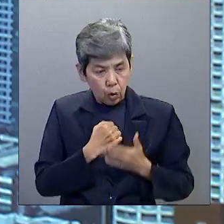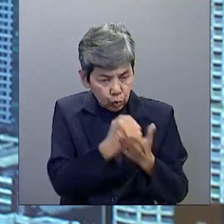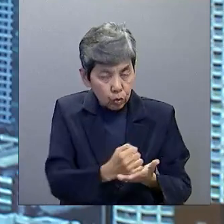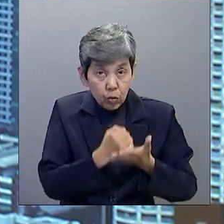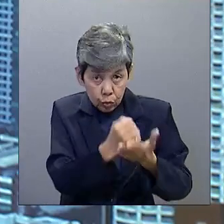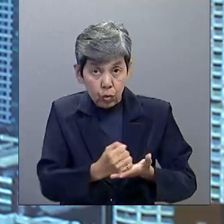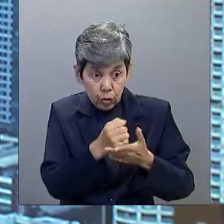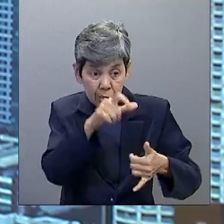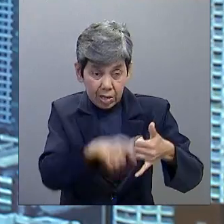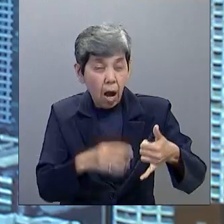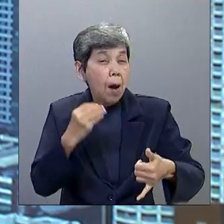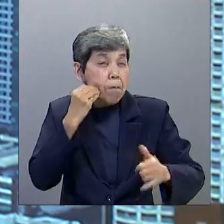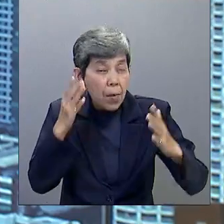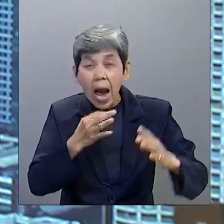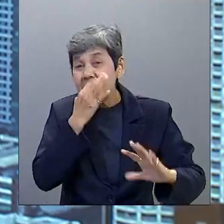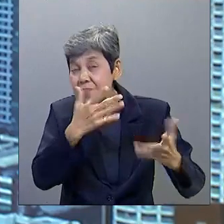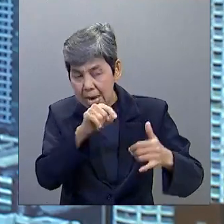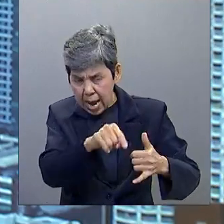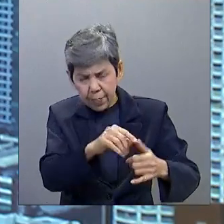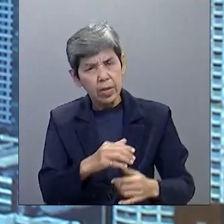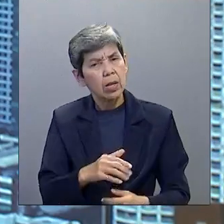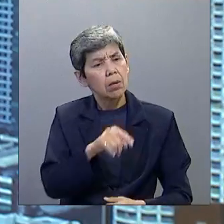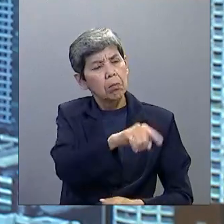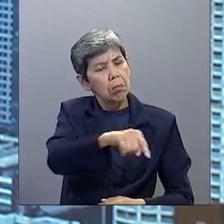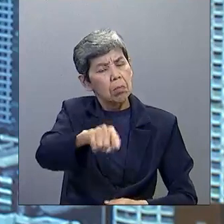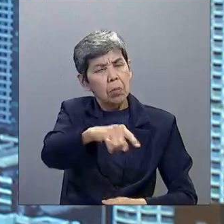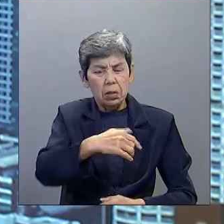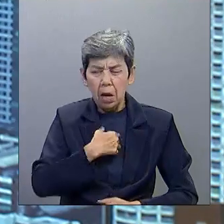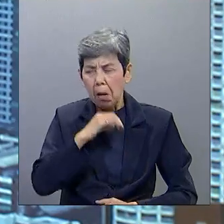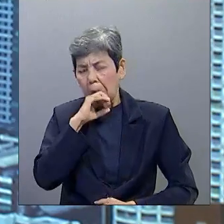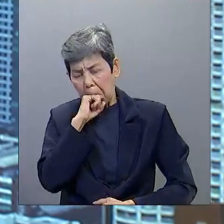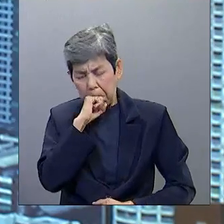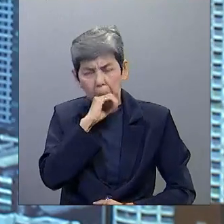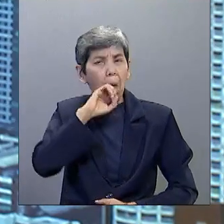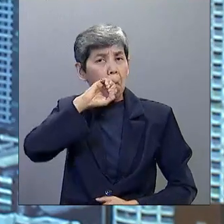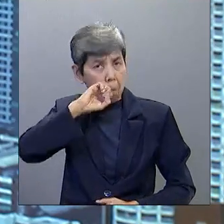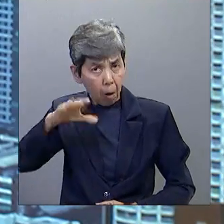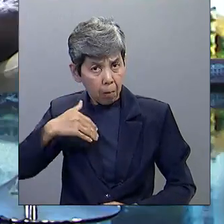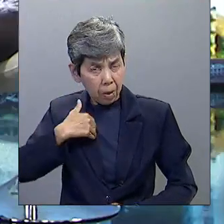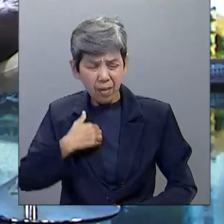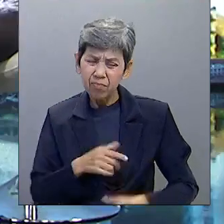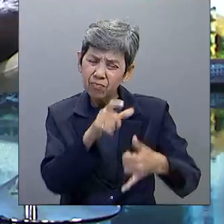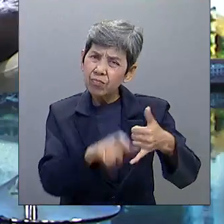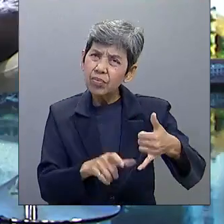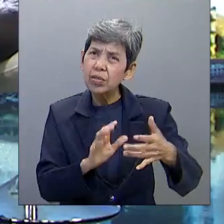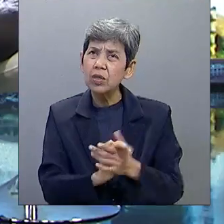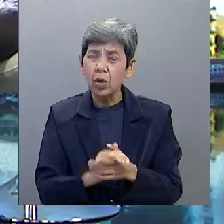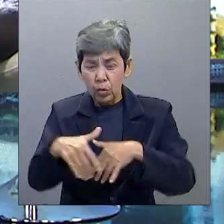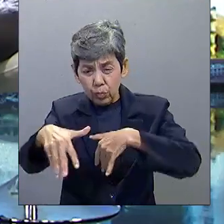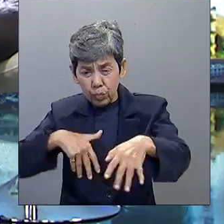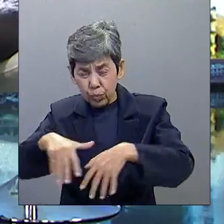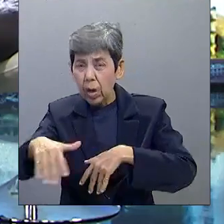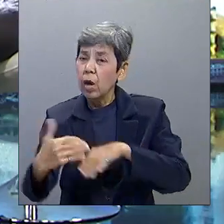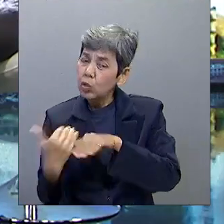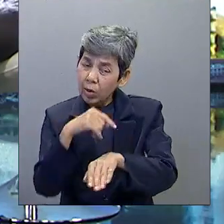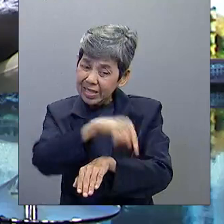พี่ๆที่เป็นคนไร้บ้านกระบอกเสียงส่วนใหญ่เขาอยากได้อะไรคะพี่ จริงๆสุขภาวะข้างถนนนี่ไม่ว่า